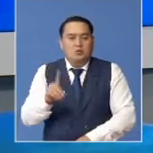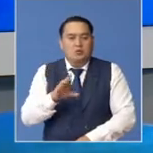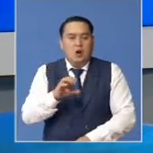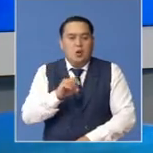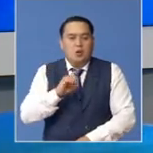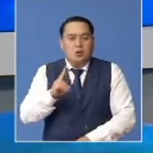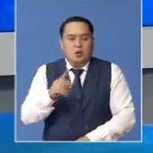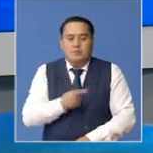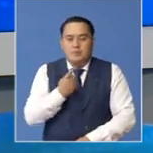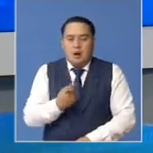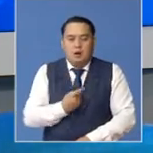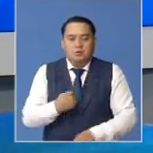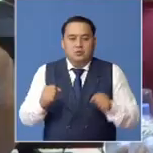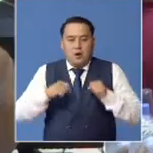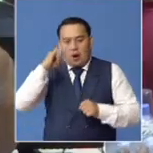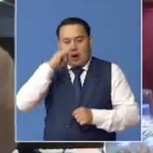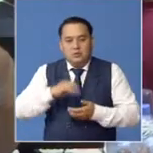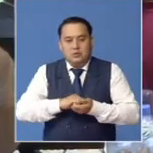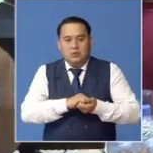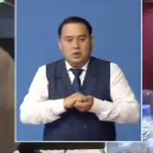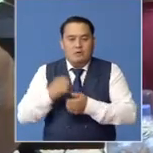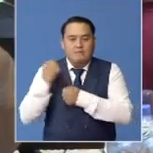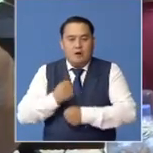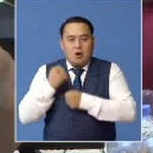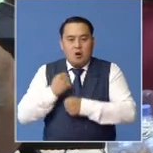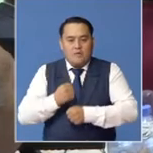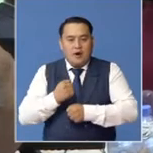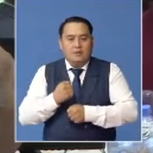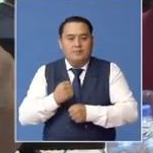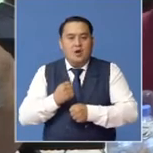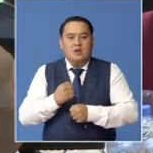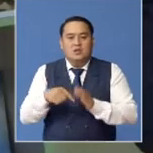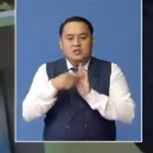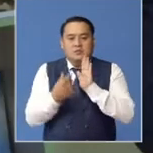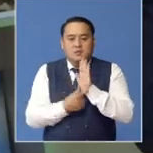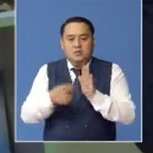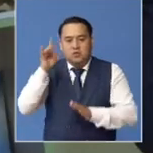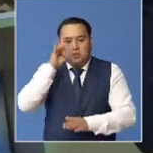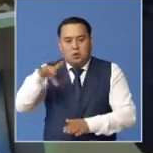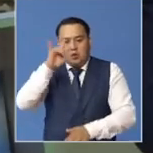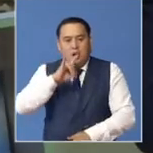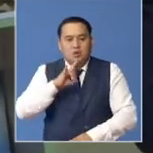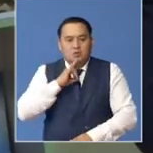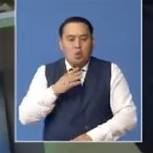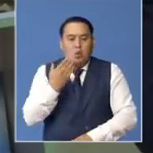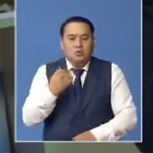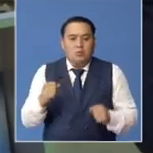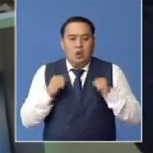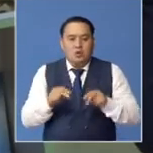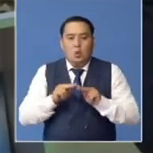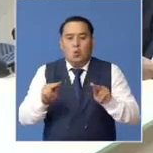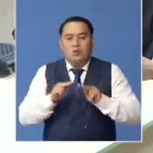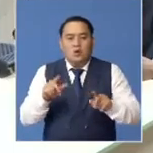Садыков является мастером спорта по казах-куресе, самбо и вольной борьбе. Он 17-кратный чемпион Казахстана. Кроме того, спортсмен